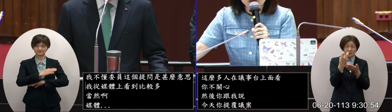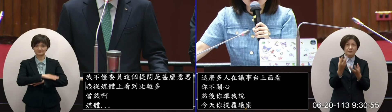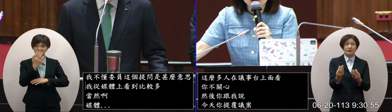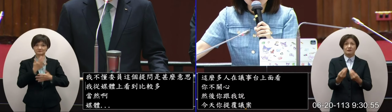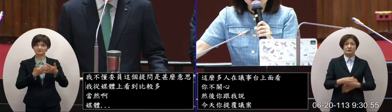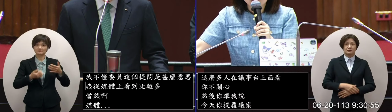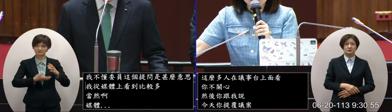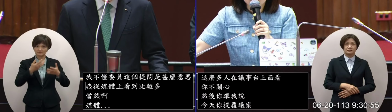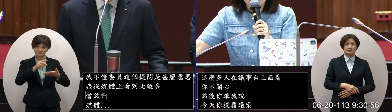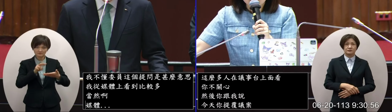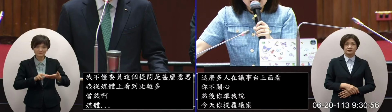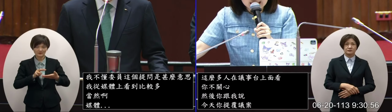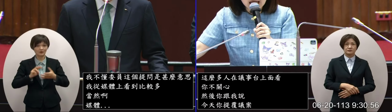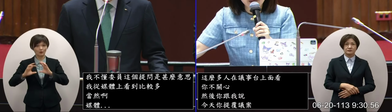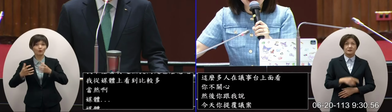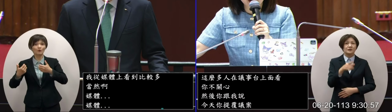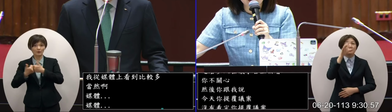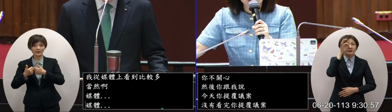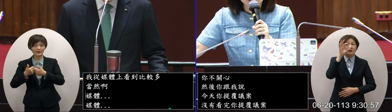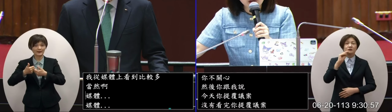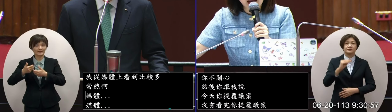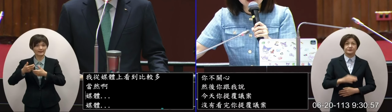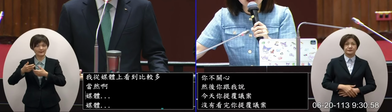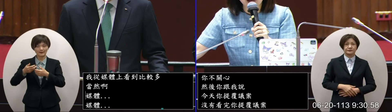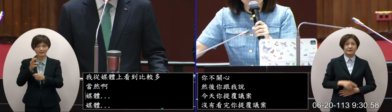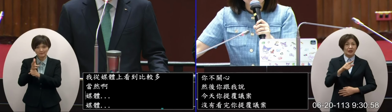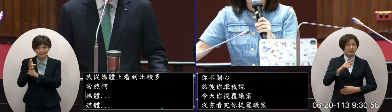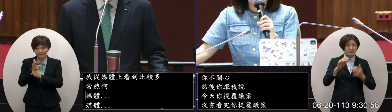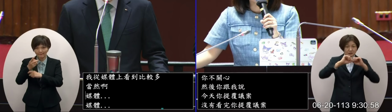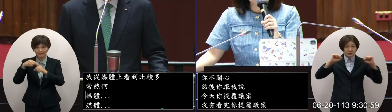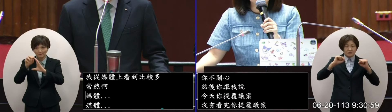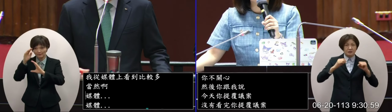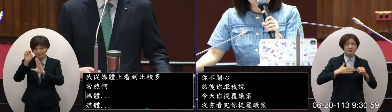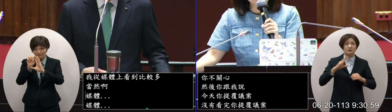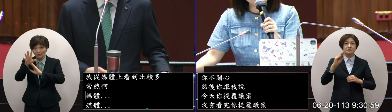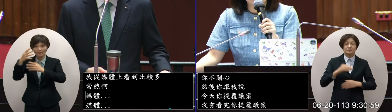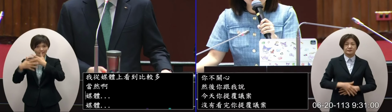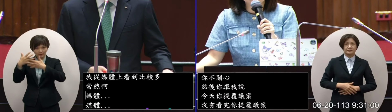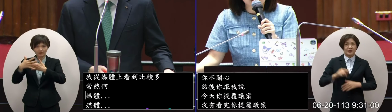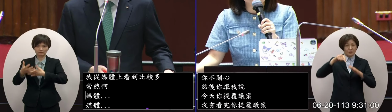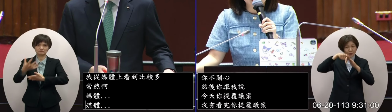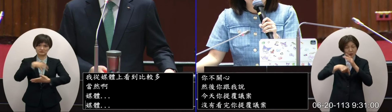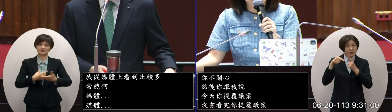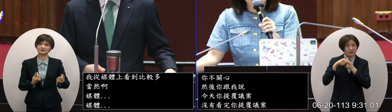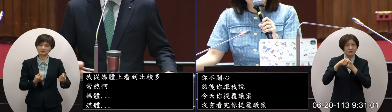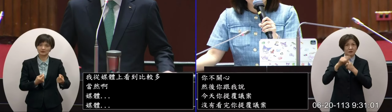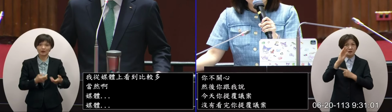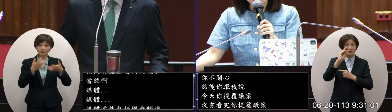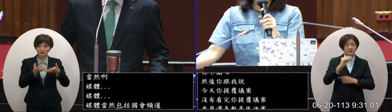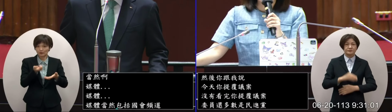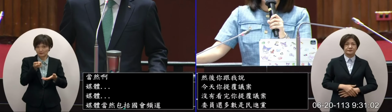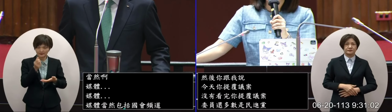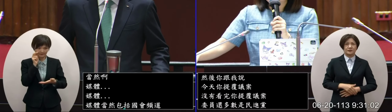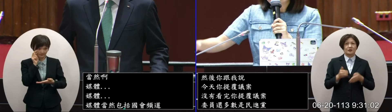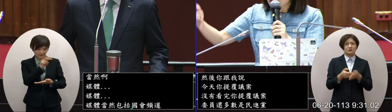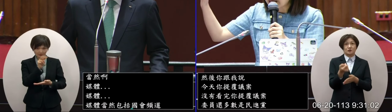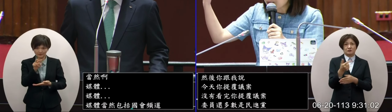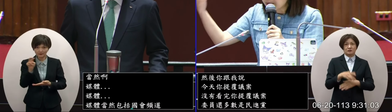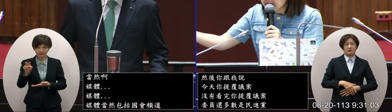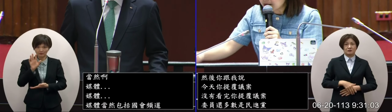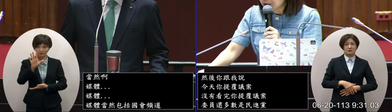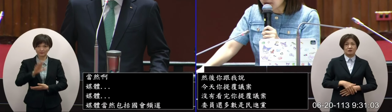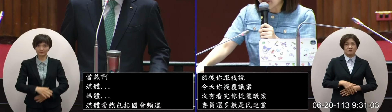然包括国会频道。 那你看了没有？你有了解吗？ 当然不能全程看， 但深入的了解吗？ 重点的时候有看到。 重点的时候有看